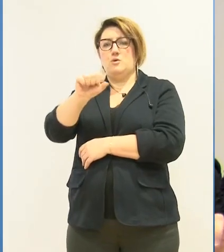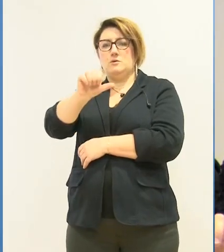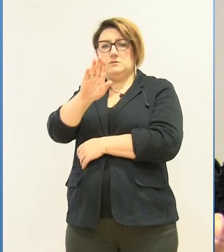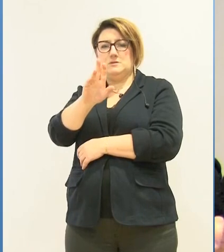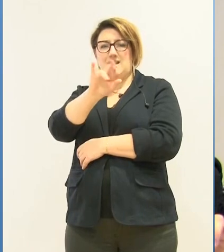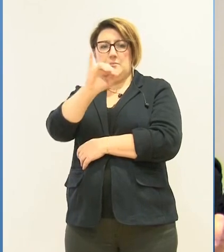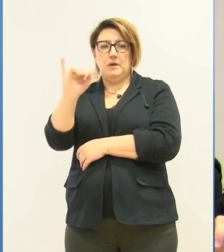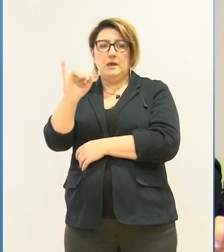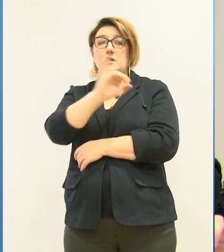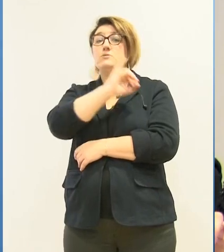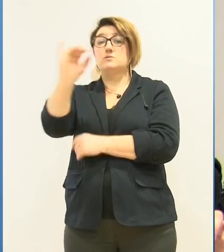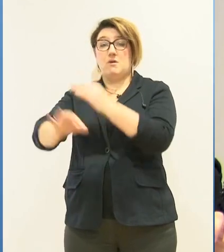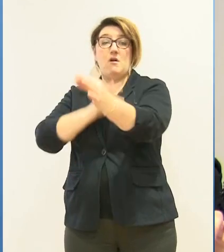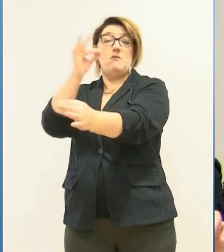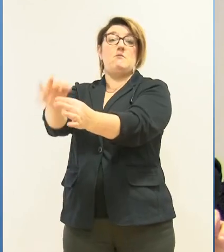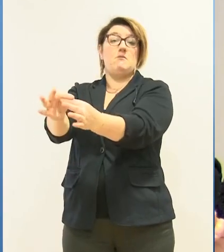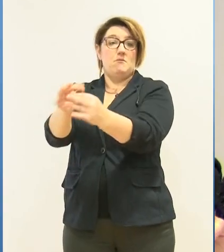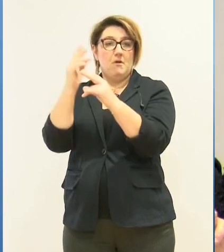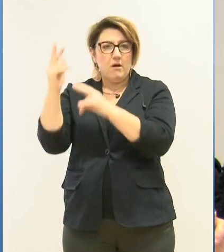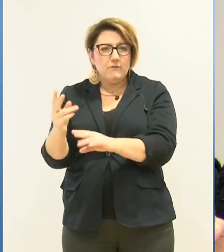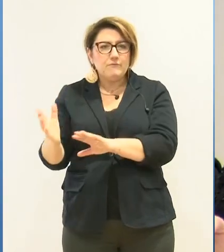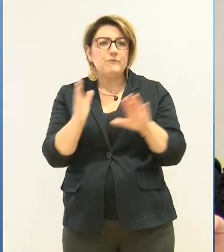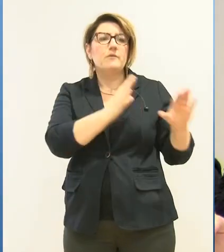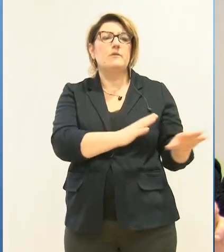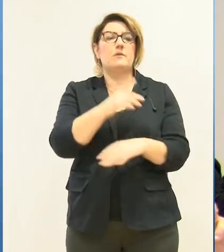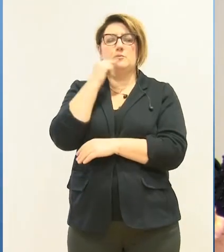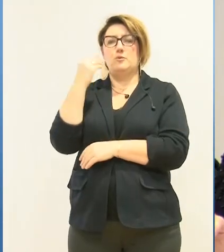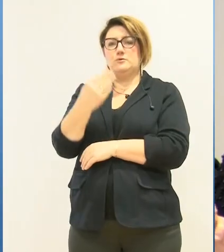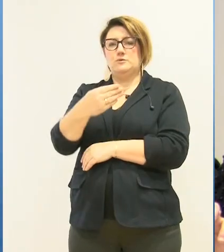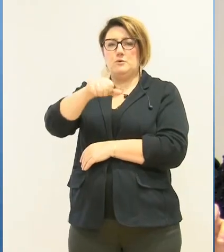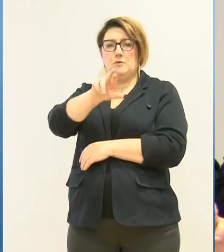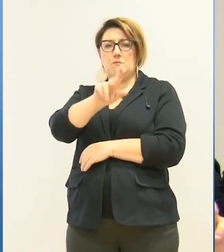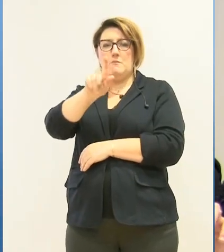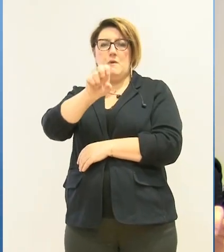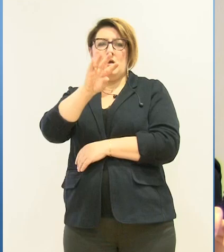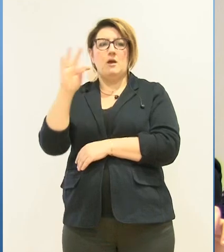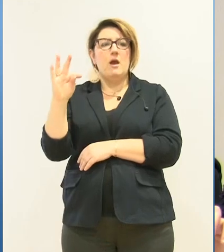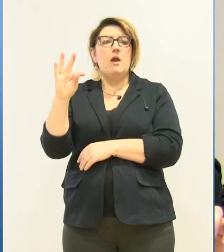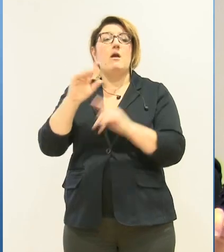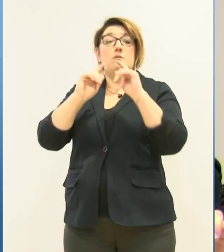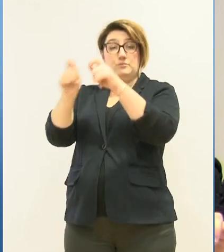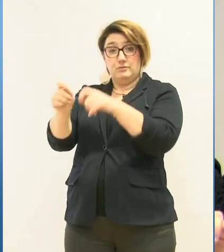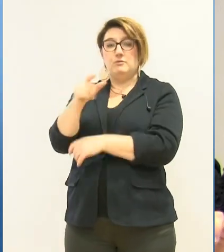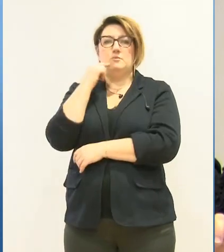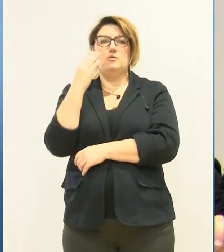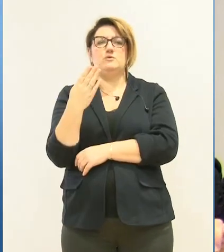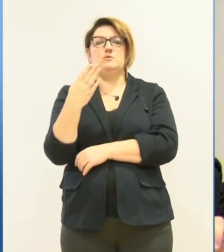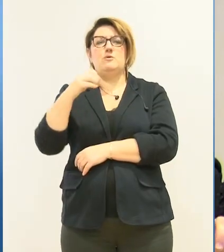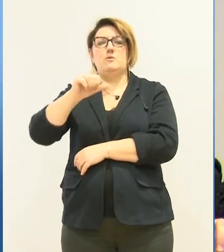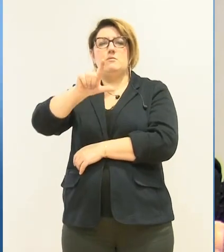son arrivée classe un fast donne le pouvoir à monsieur confessant jusqu'à son arrivée martin julian